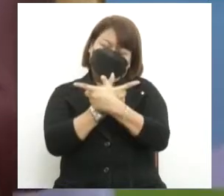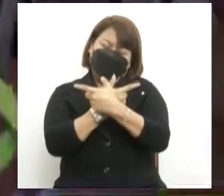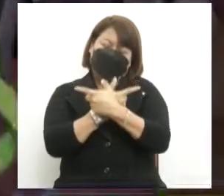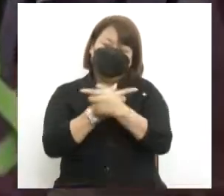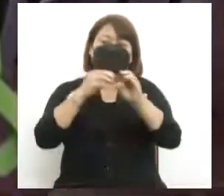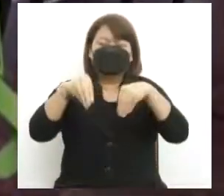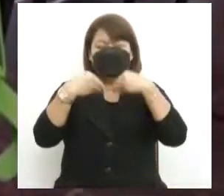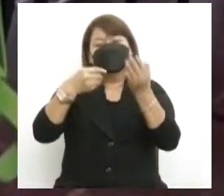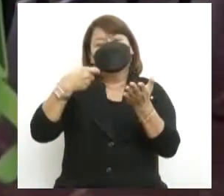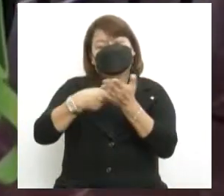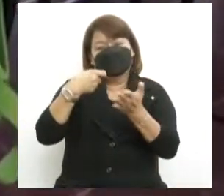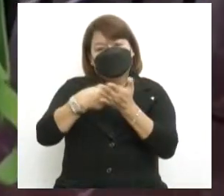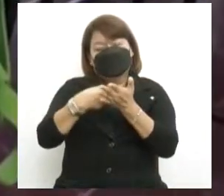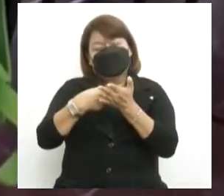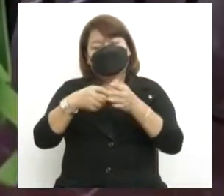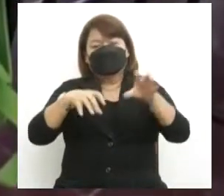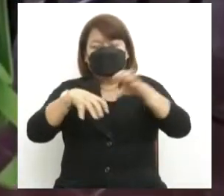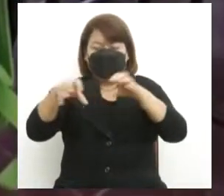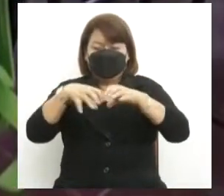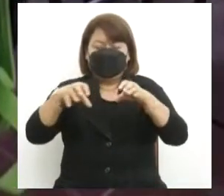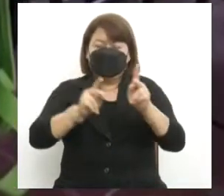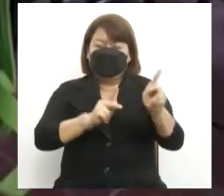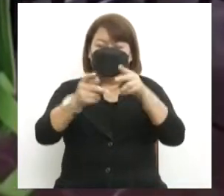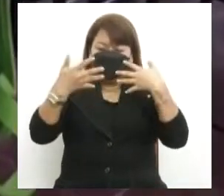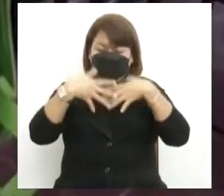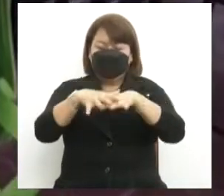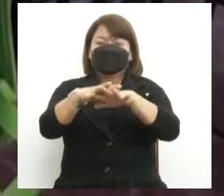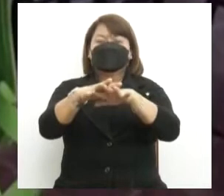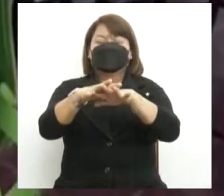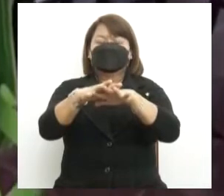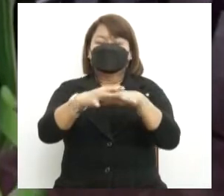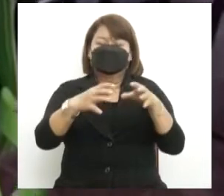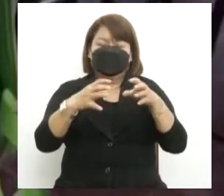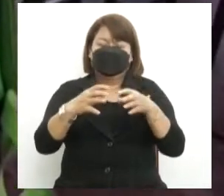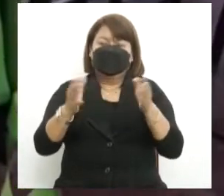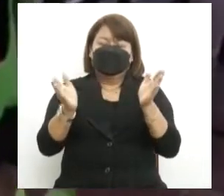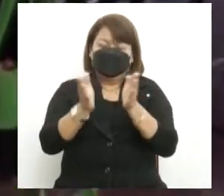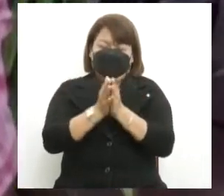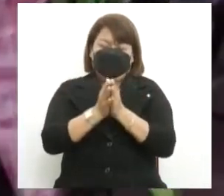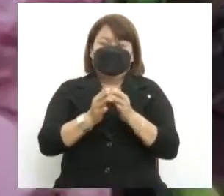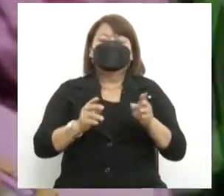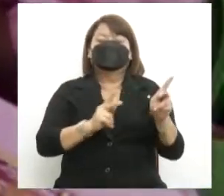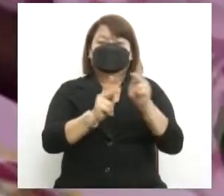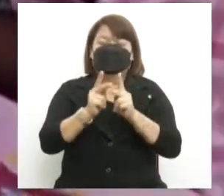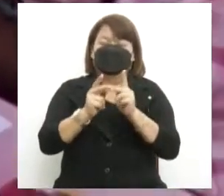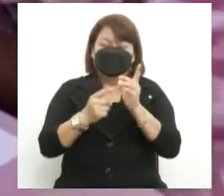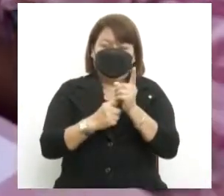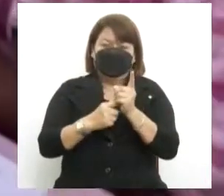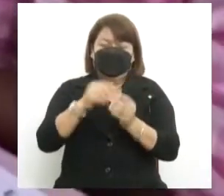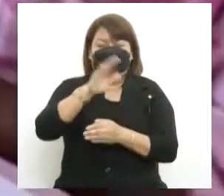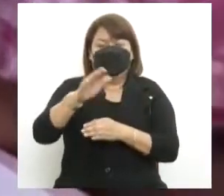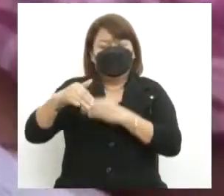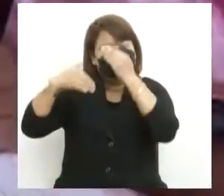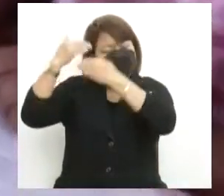ซึ่งในการจัดกิจกรรมจะมีการบูรณาการในด้านนี้ลงไปในแต่ละกิจกรรมด้วยนะคะนักเรียนจะได้พัฒนาความ